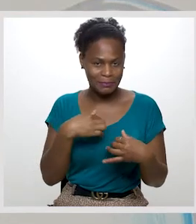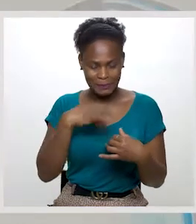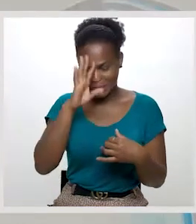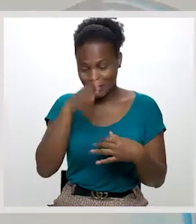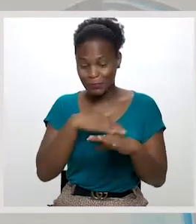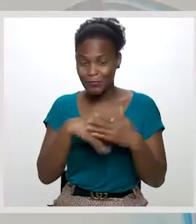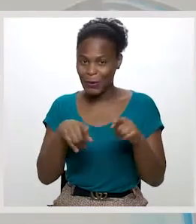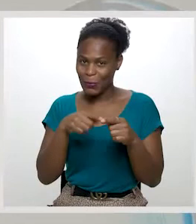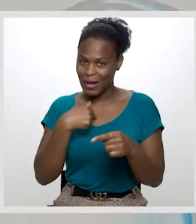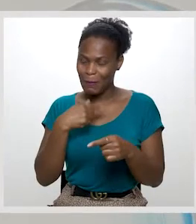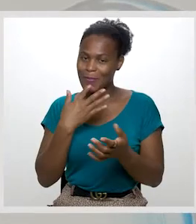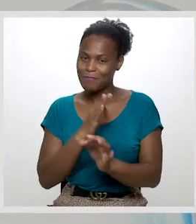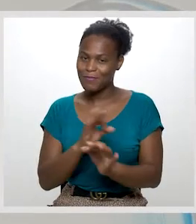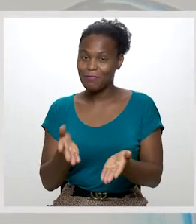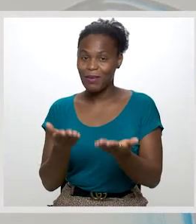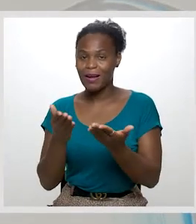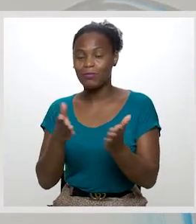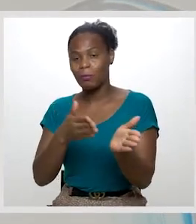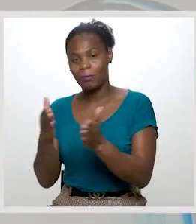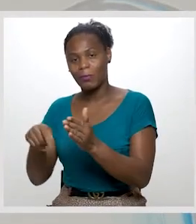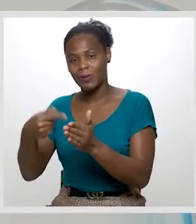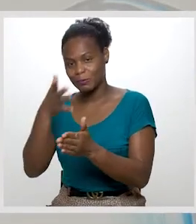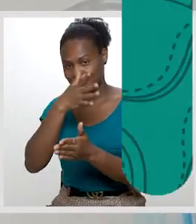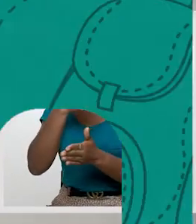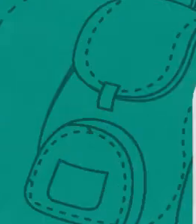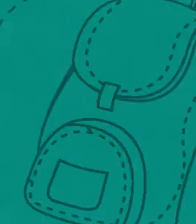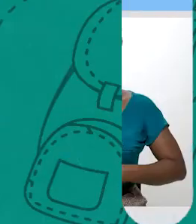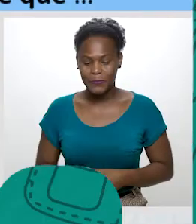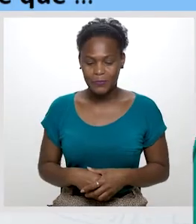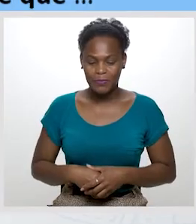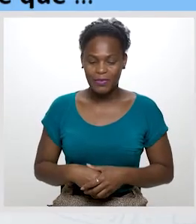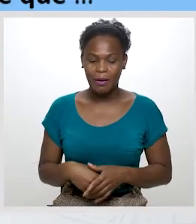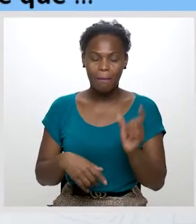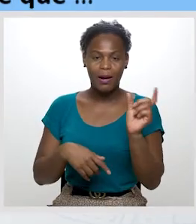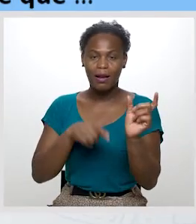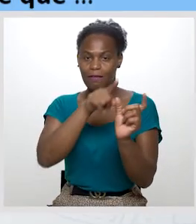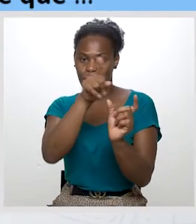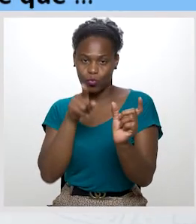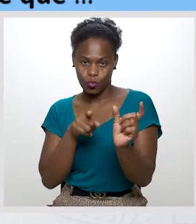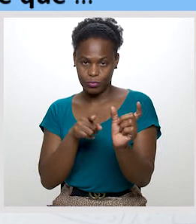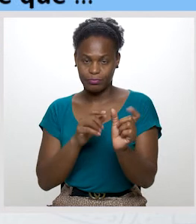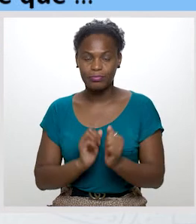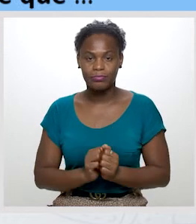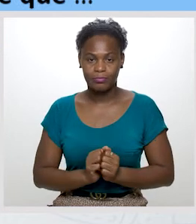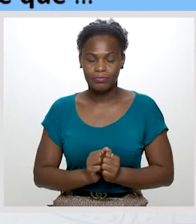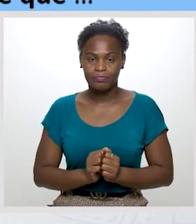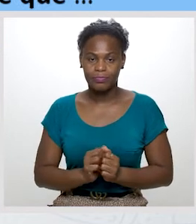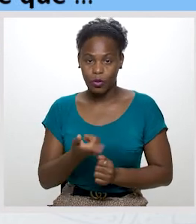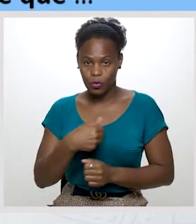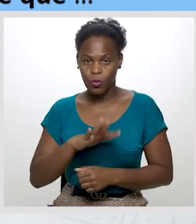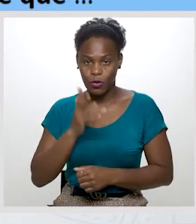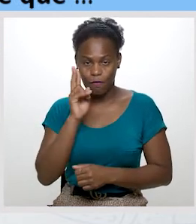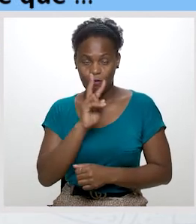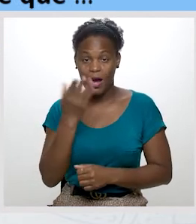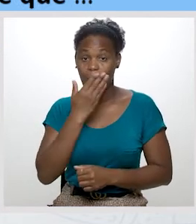complété comme moi. Génial. On passe à la prochaine activité. Les mots interrogatifs. On a vu le